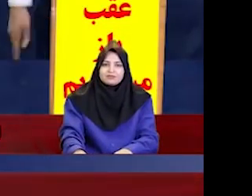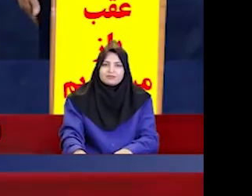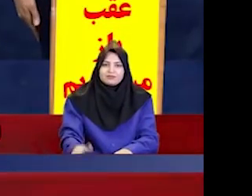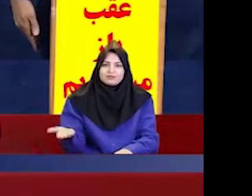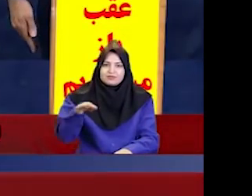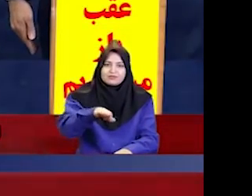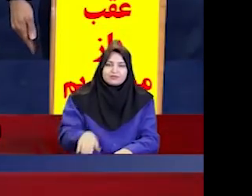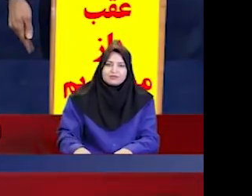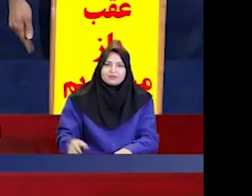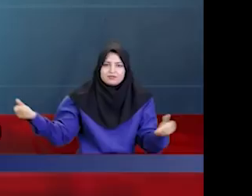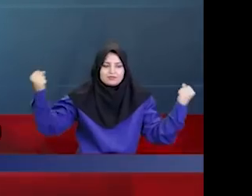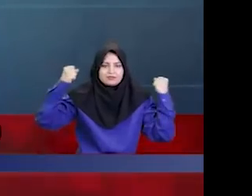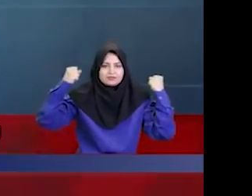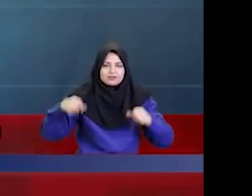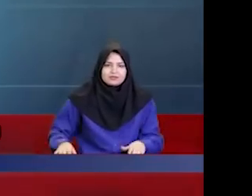خوبیم.